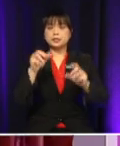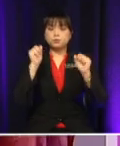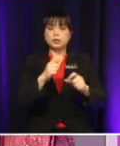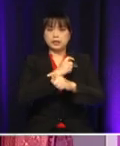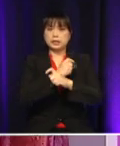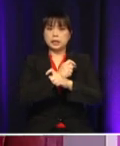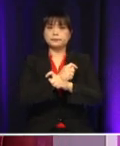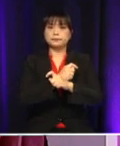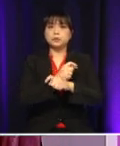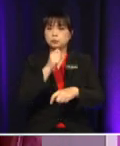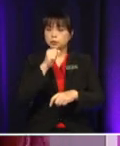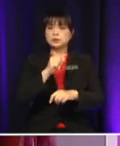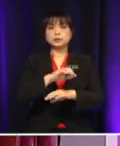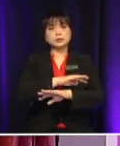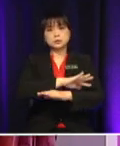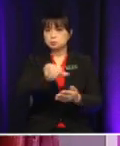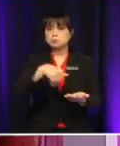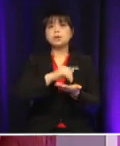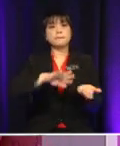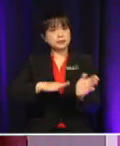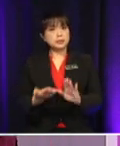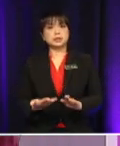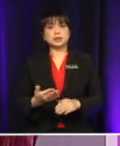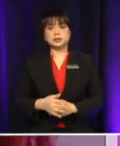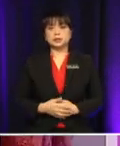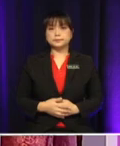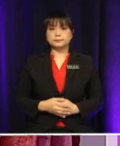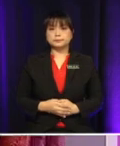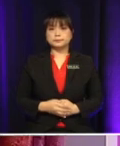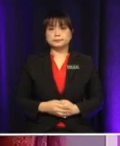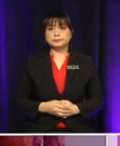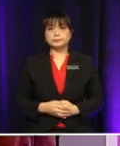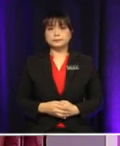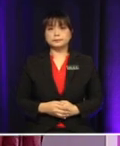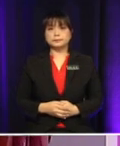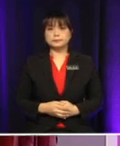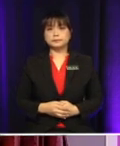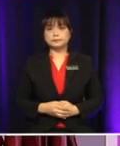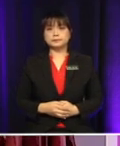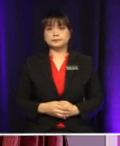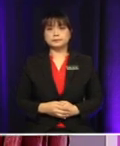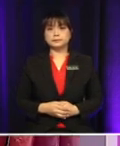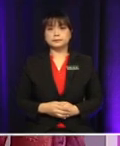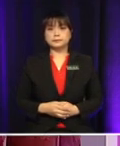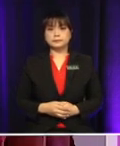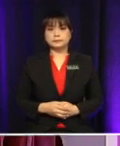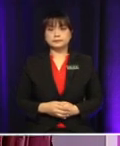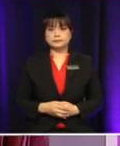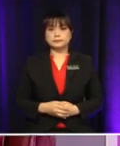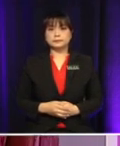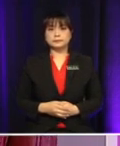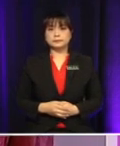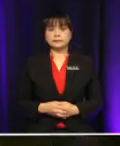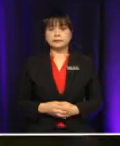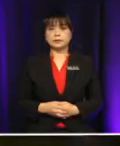situasi yang Ee tidak eee tidak diingini inilah oke ya eee beginilah cara untuk kita menjawab